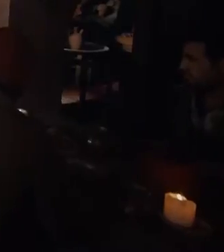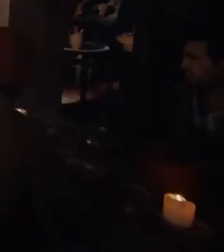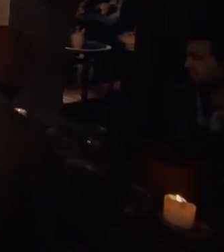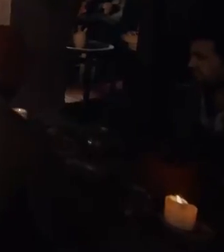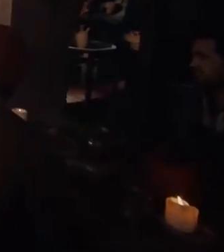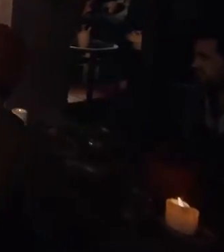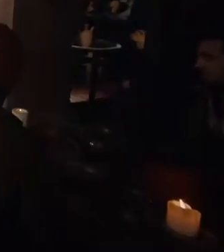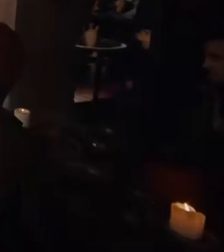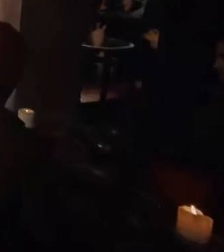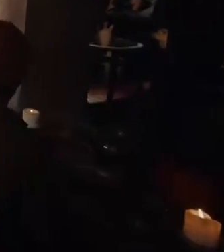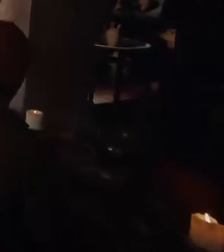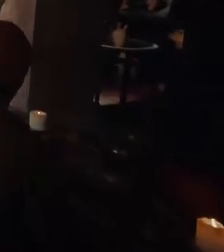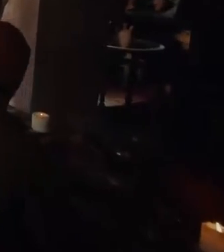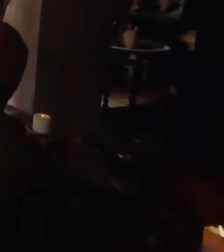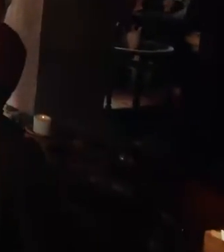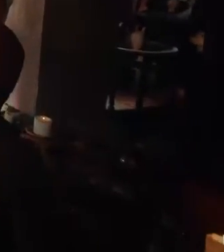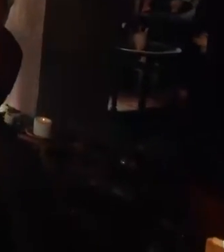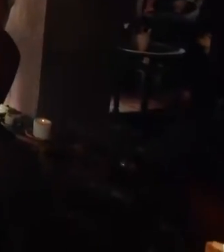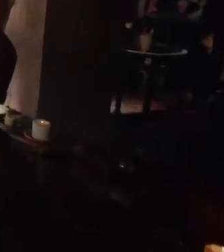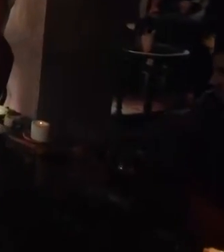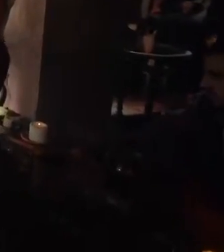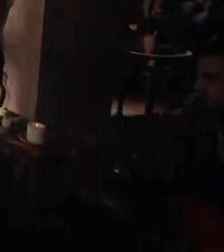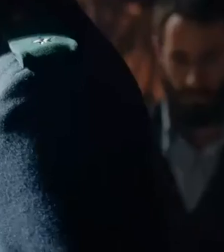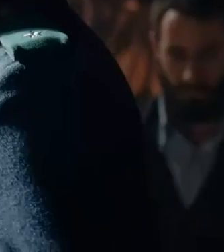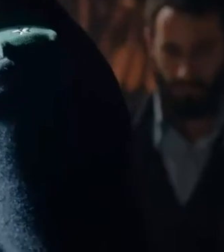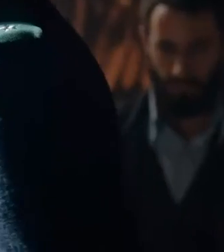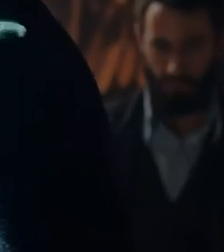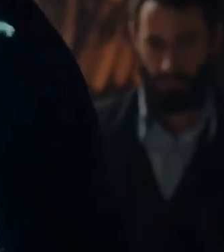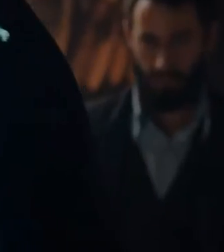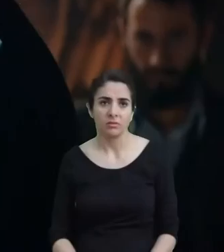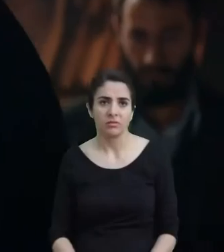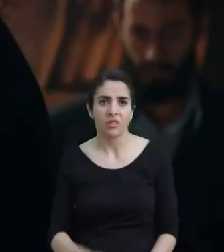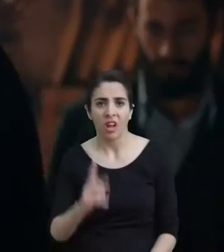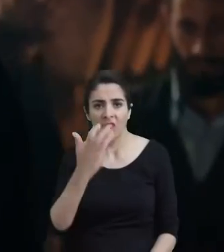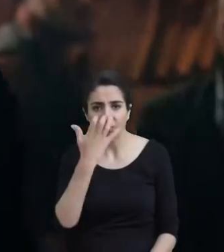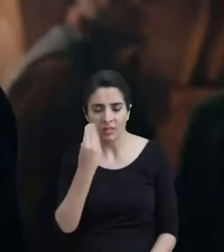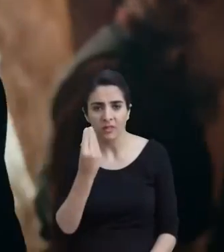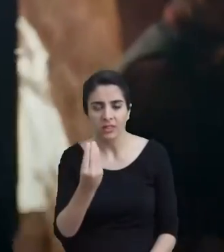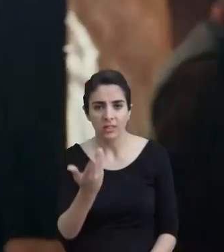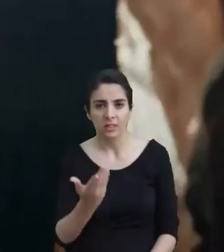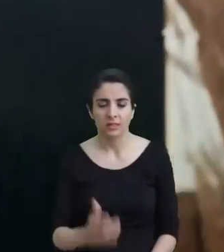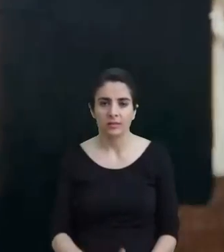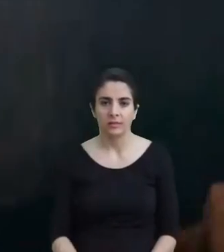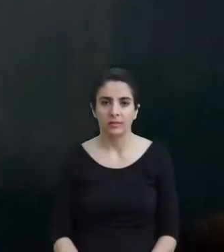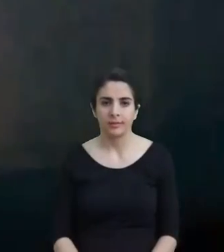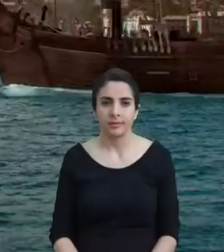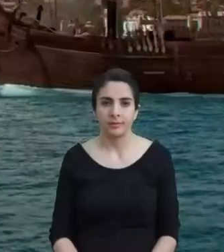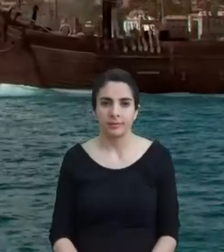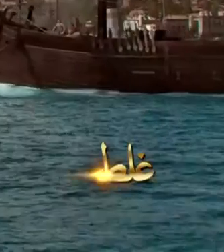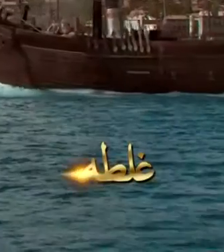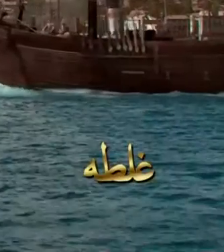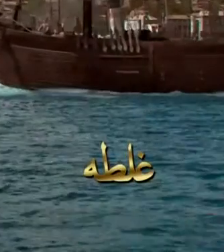Hasan çevreye tehditvari bakarak biraz daha oyalandı. Allah ıslah etsin. Kirli yüzlü adama söyleyip